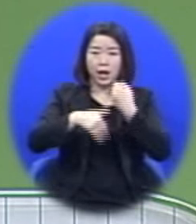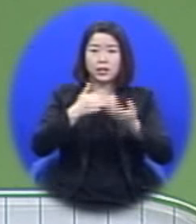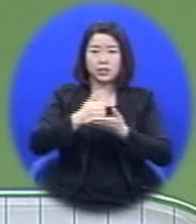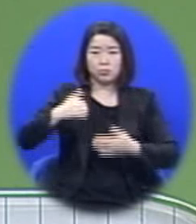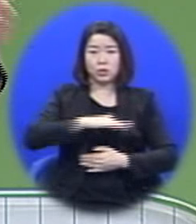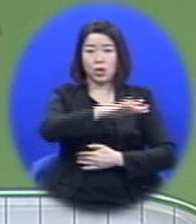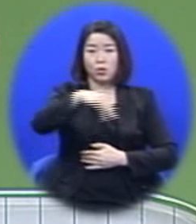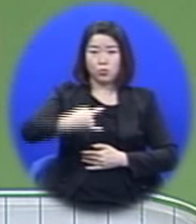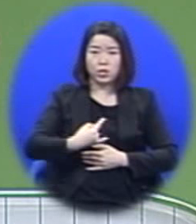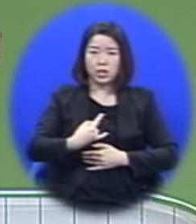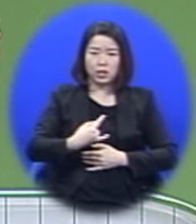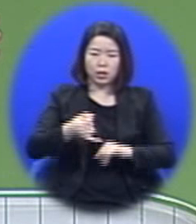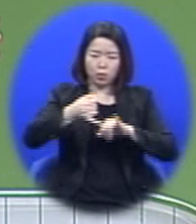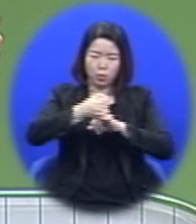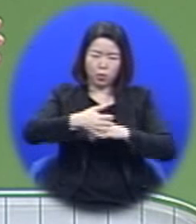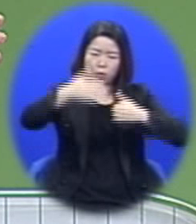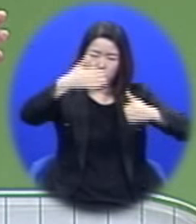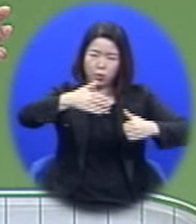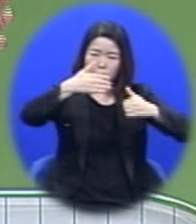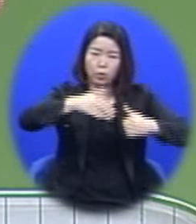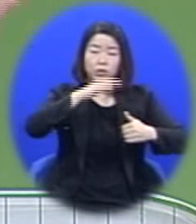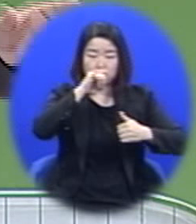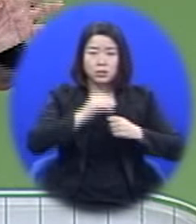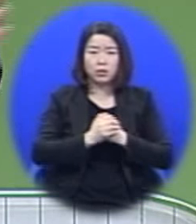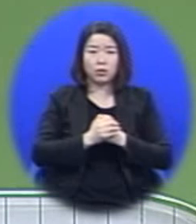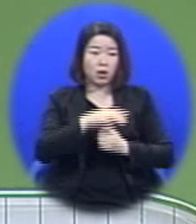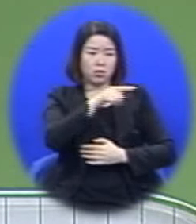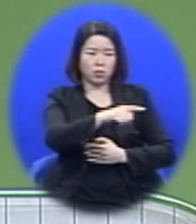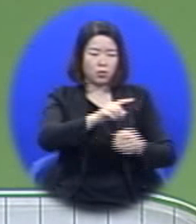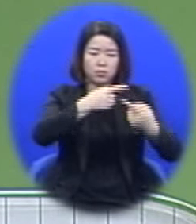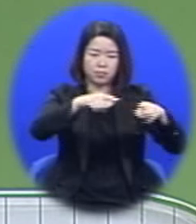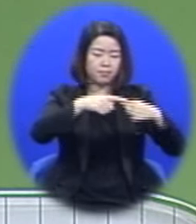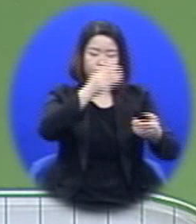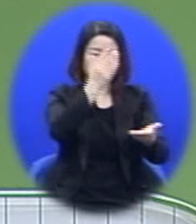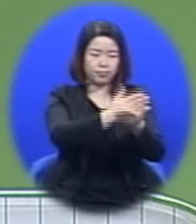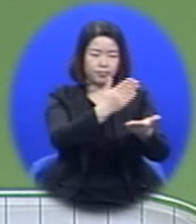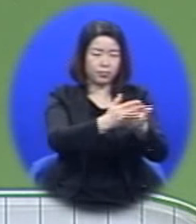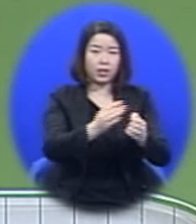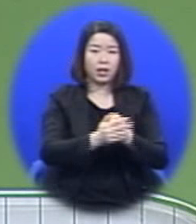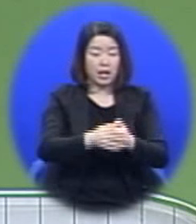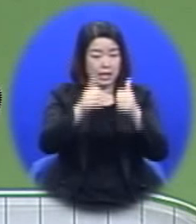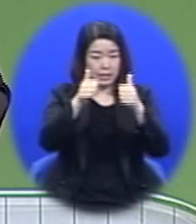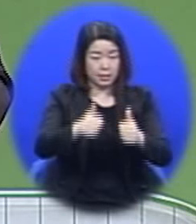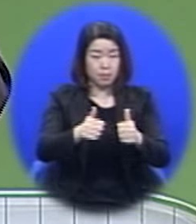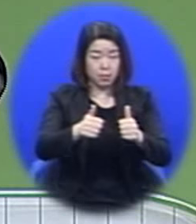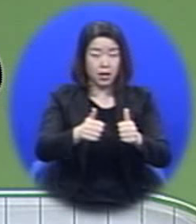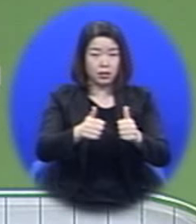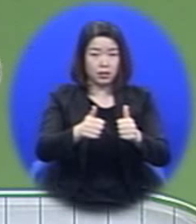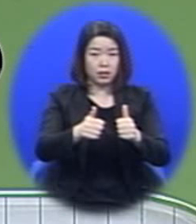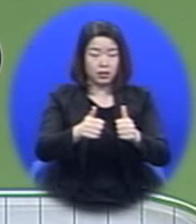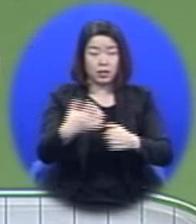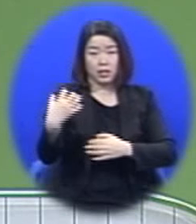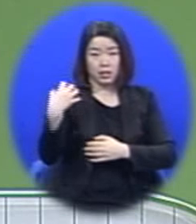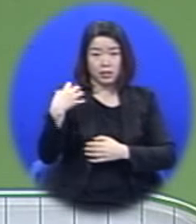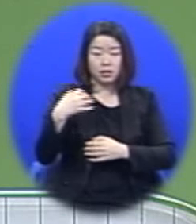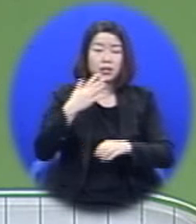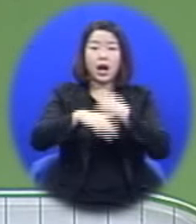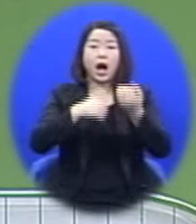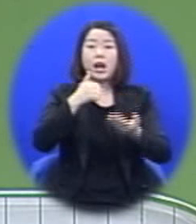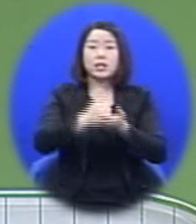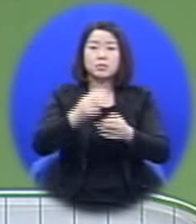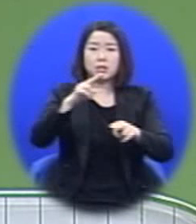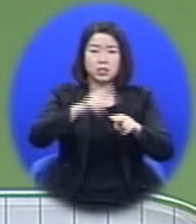우리에게 신신당부하십니다. 너는 판단하지 마라. 재판하는 것은 하나님의 자리를